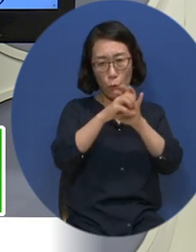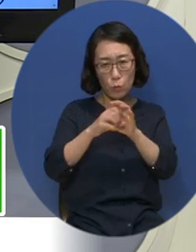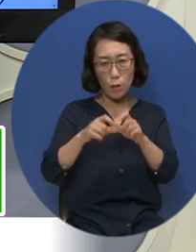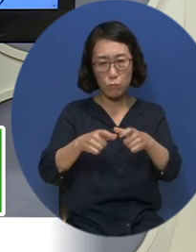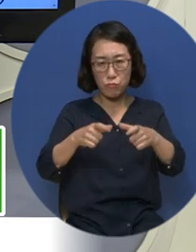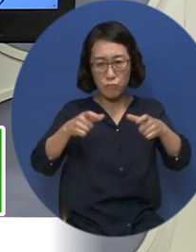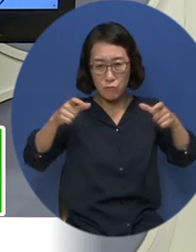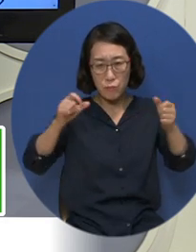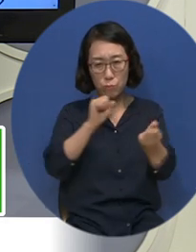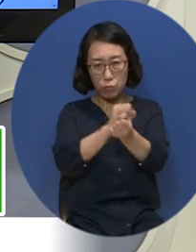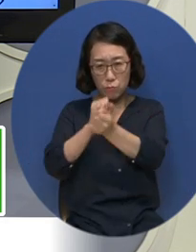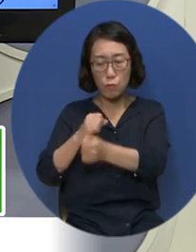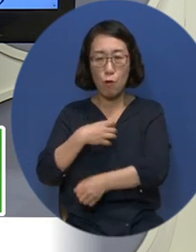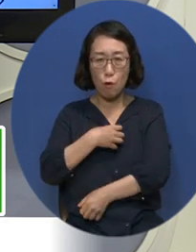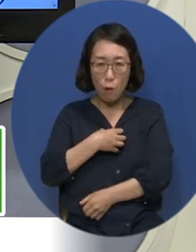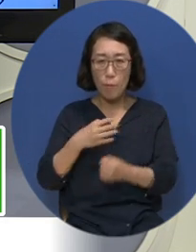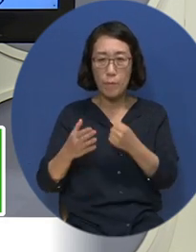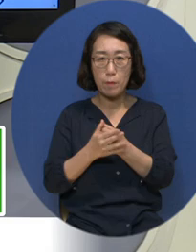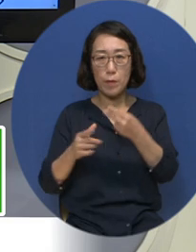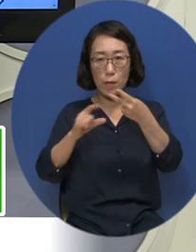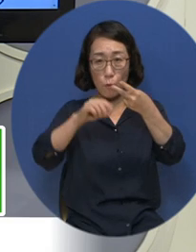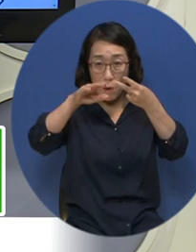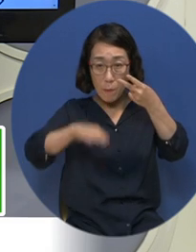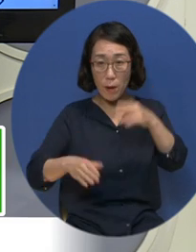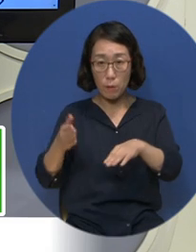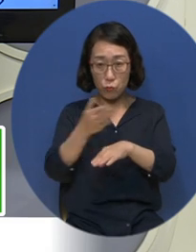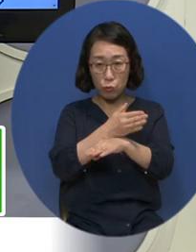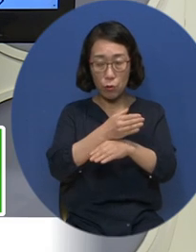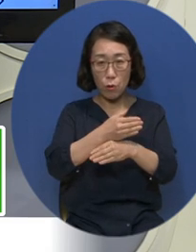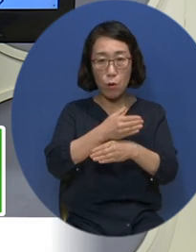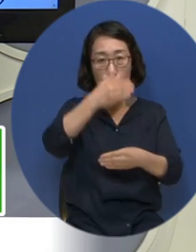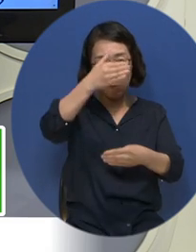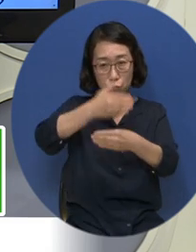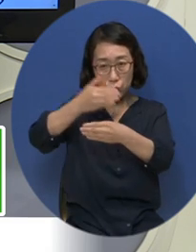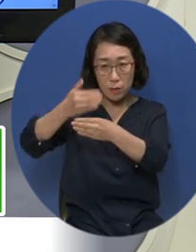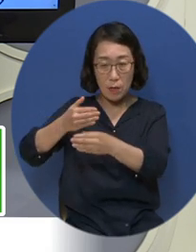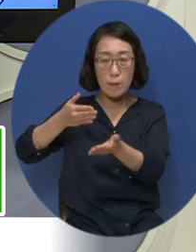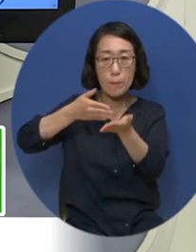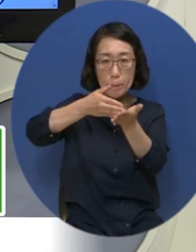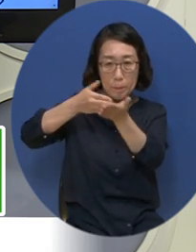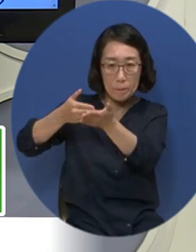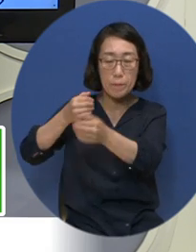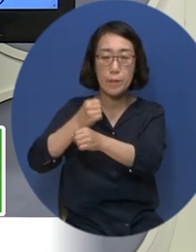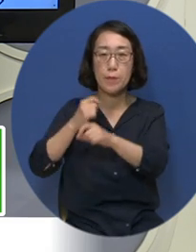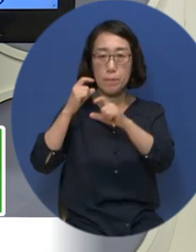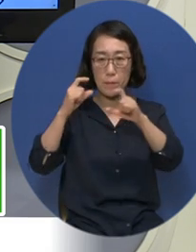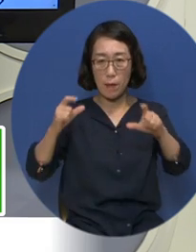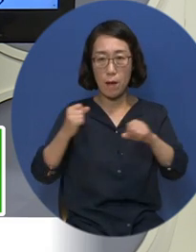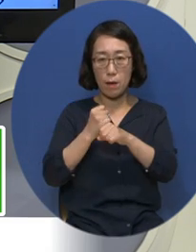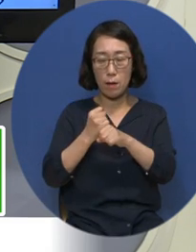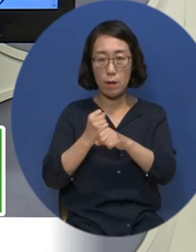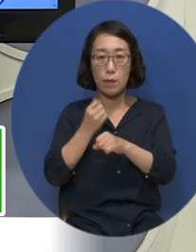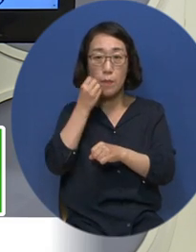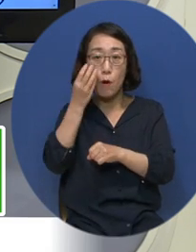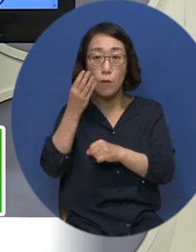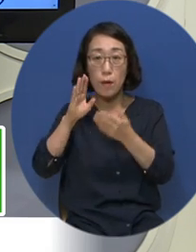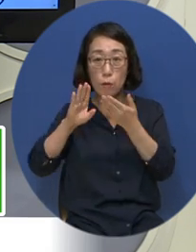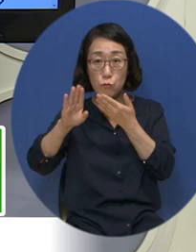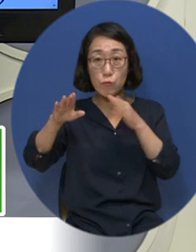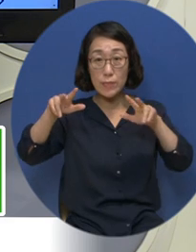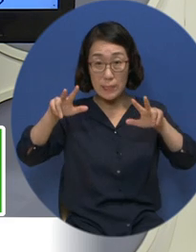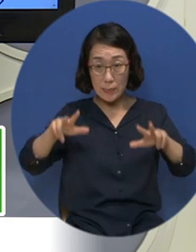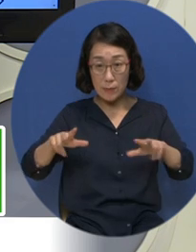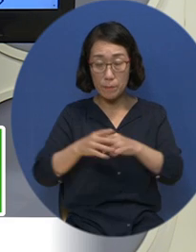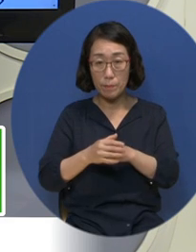지난 2월말부터 사회복지 이용 시설의 휴관 을 권고한 바 있습니다 이에 따라 넉 달이 지난 현재